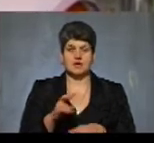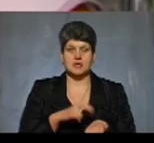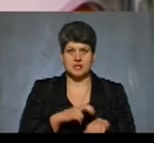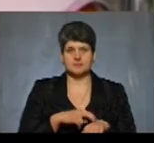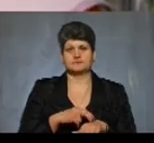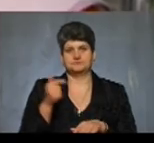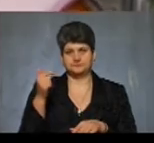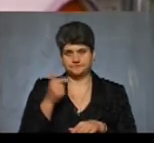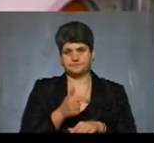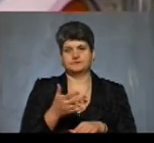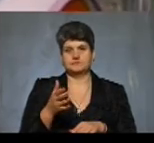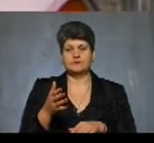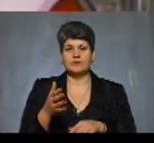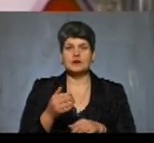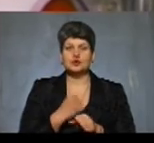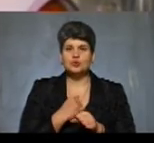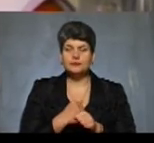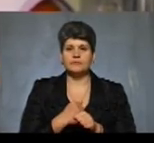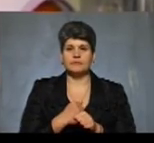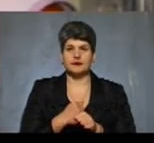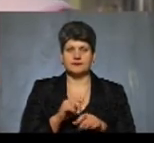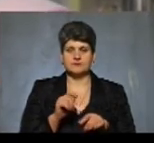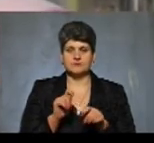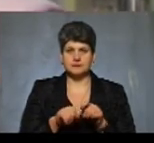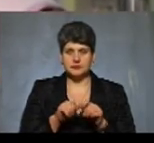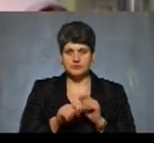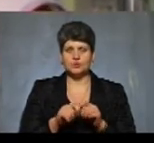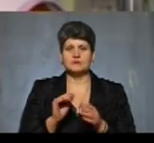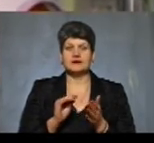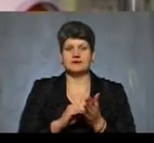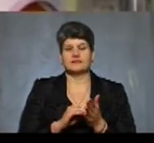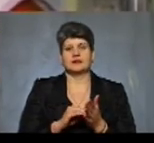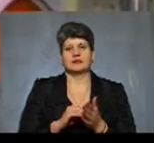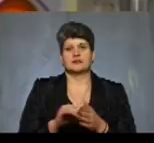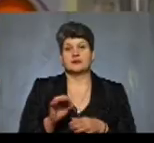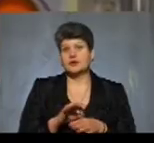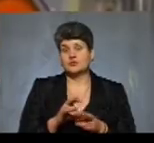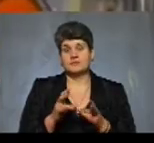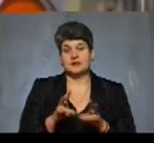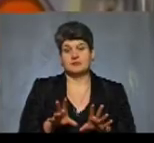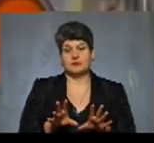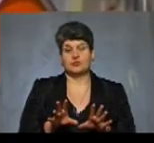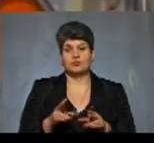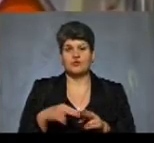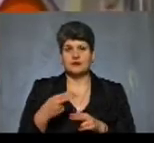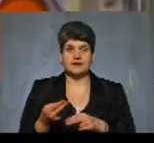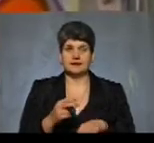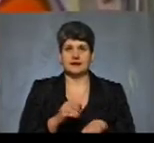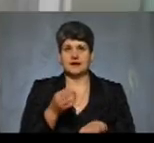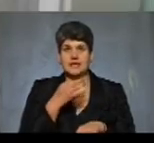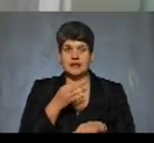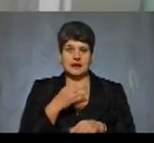досвід, він зробив діагностику, поставив діагноз, призначив лікування. І тоді не було потреби повернення ліків, тому що люди б не займалися